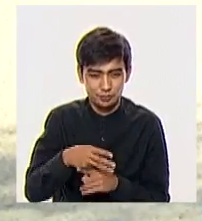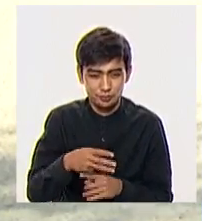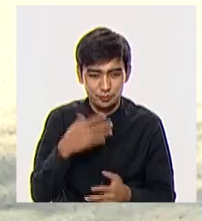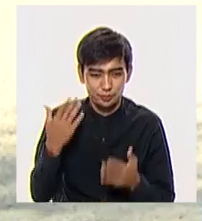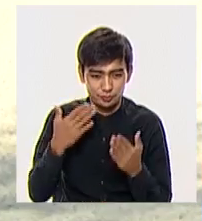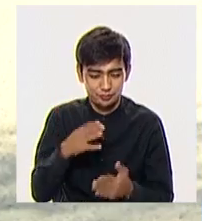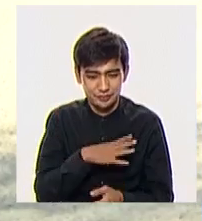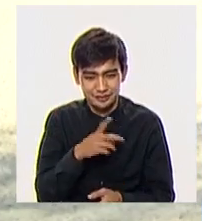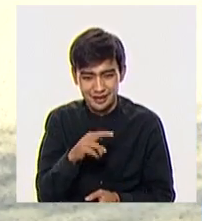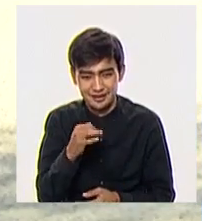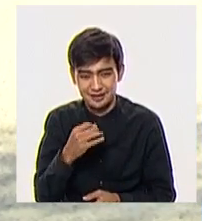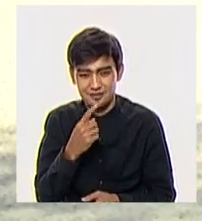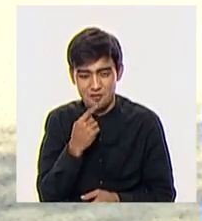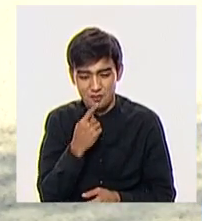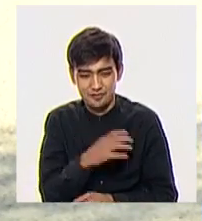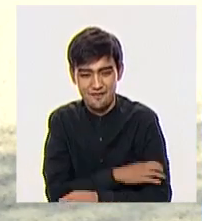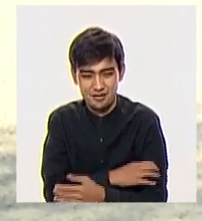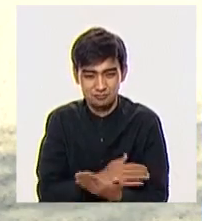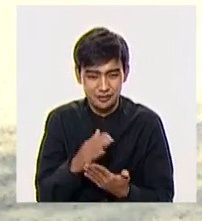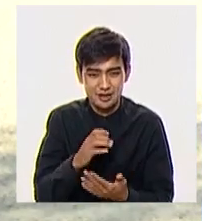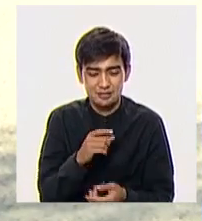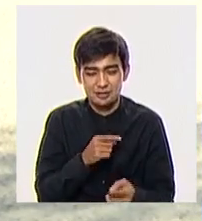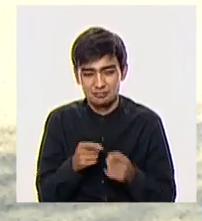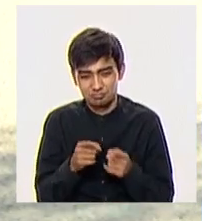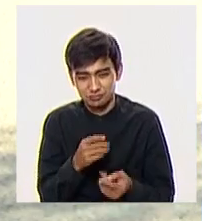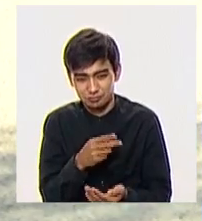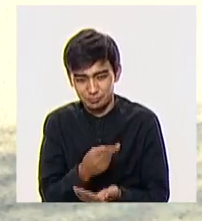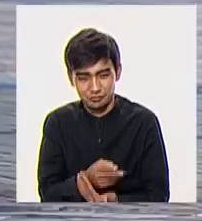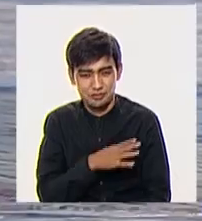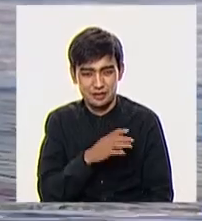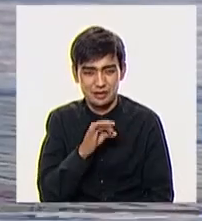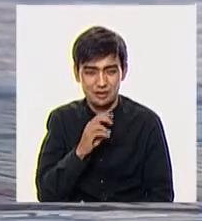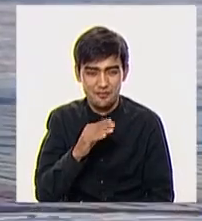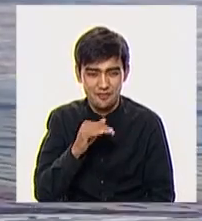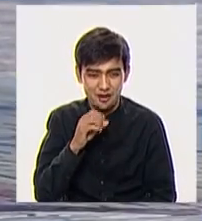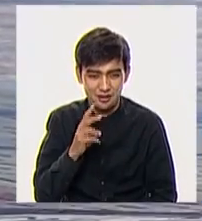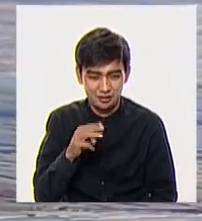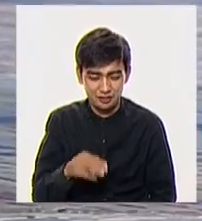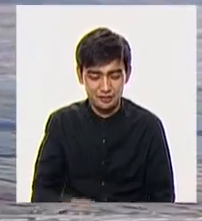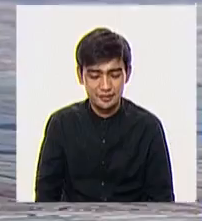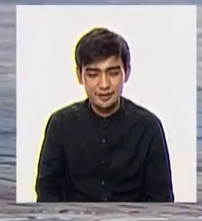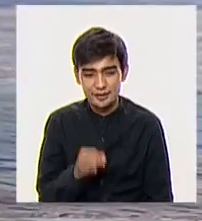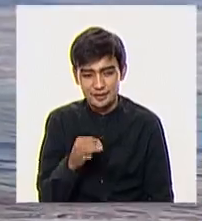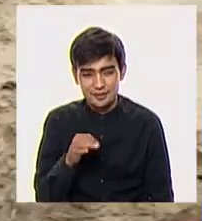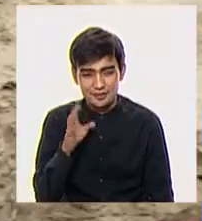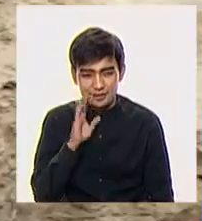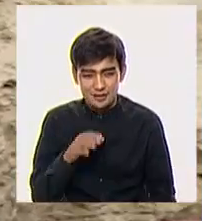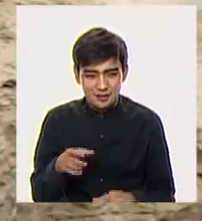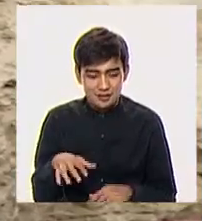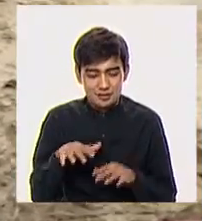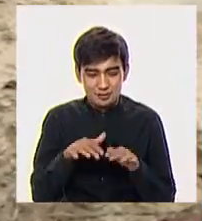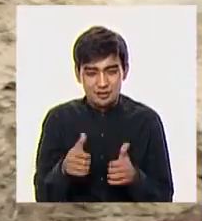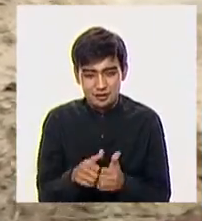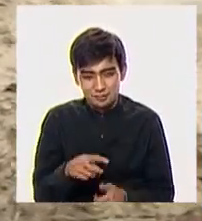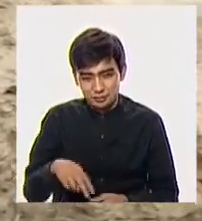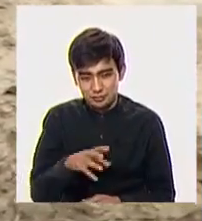отырады. Одан бөлек қан қысымдары көтеріліп, инсульт, инфаркт алушылар көп. Ал маңғыстаулықтар теңіз жағалауында жан сақтап жүр.